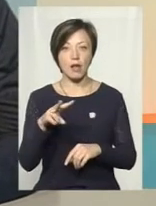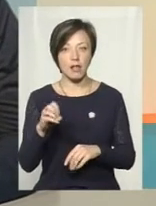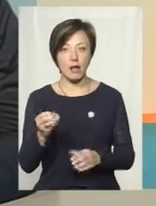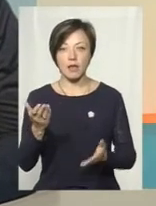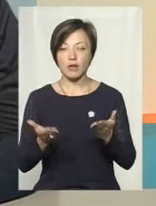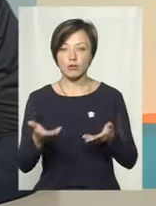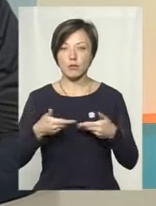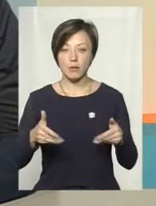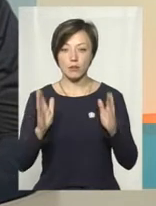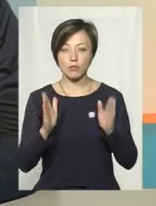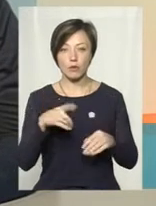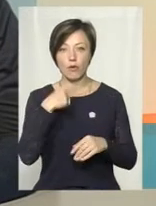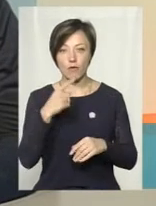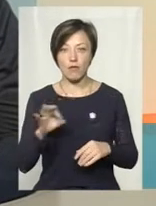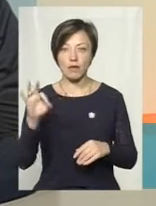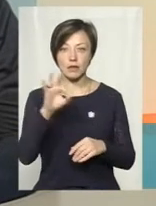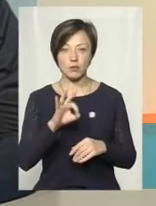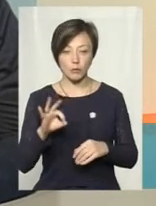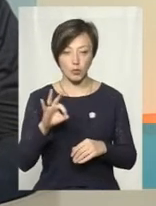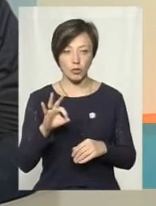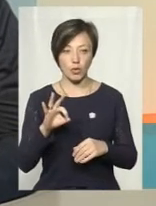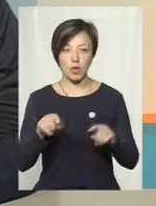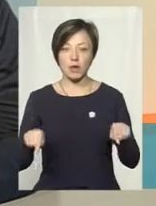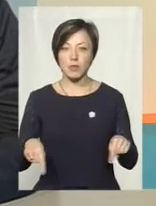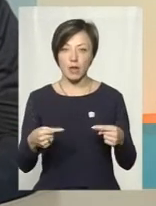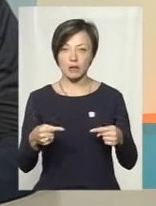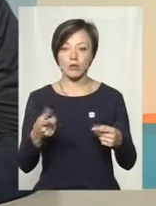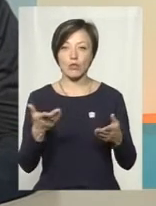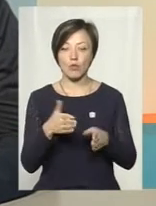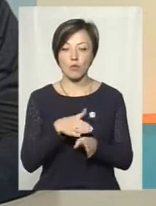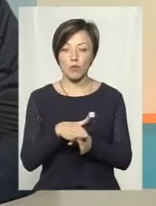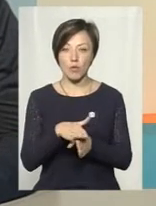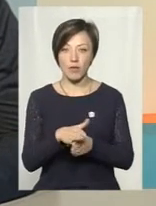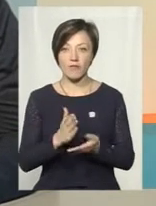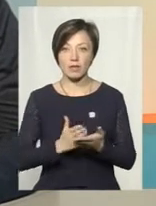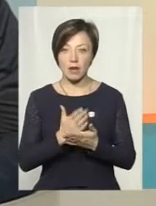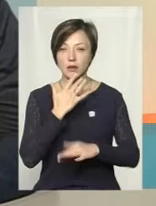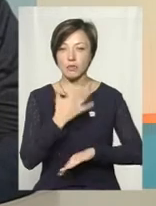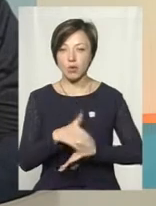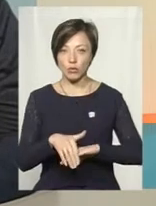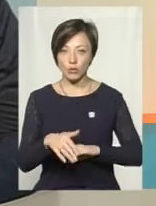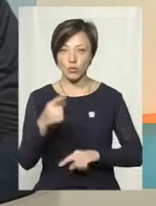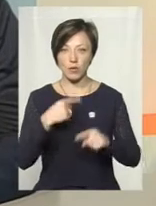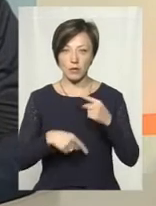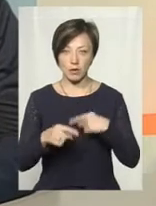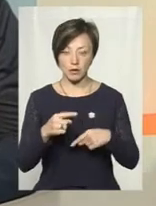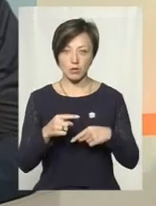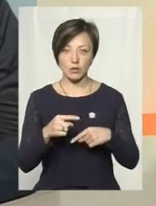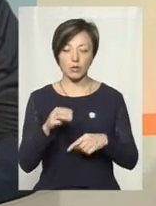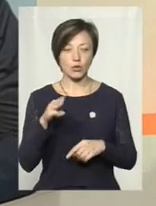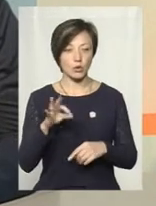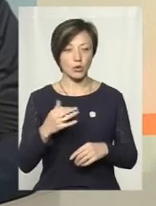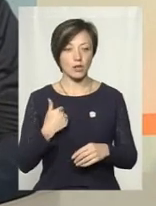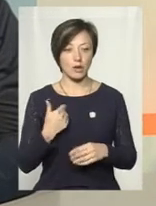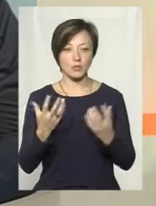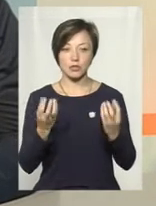якщо ми будемо говорити за ту реабілітацію, яку проходять ветерани в нас за кордоном і повертаються, то нам